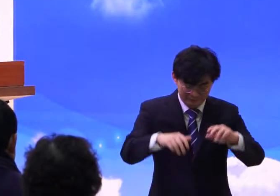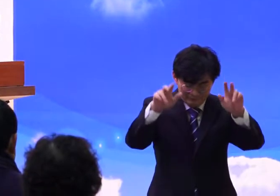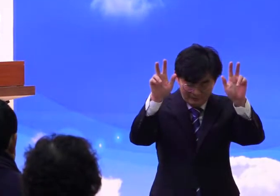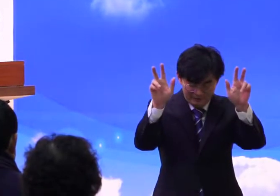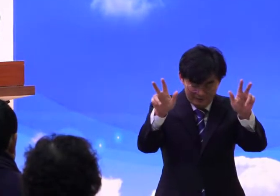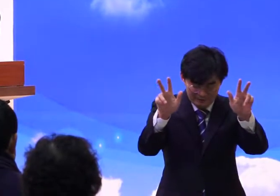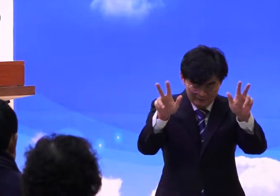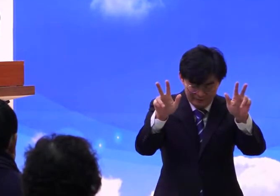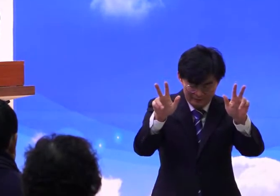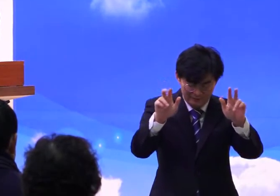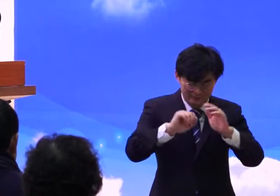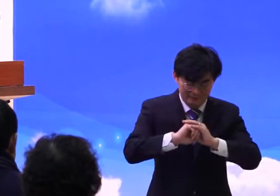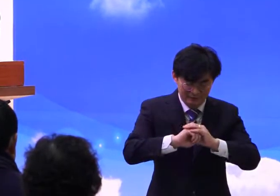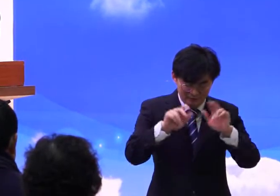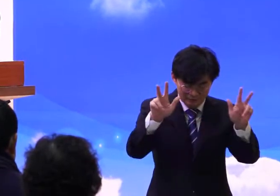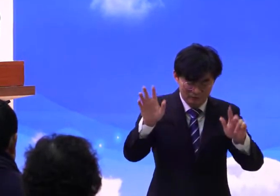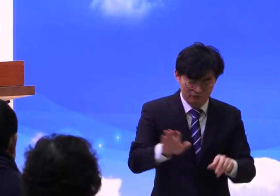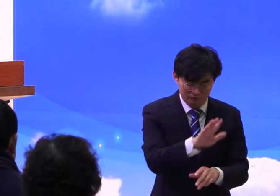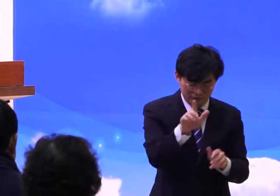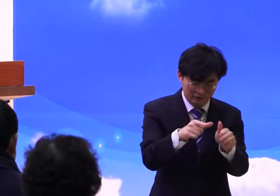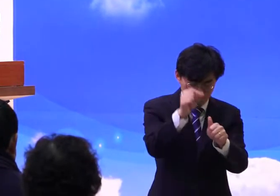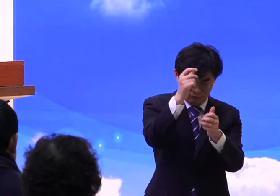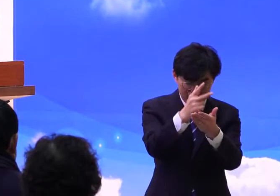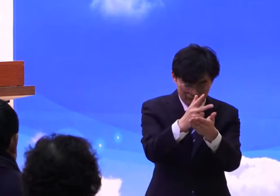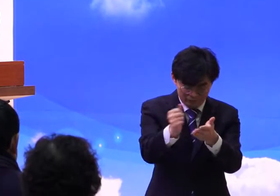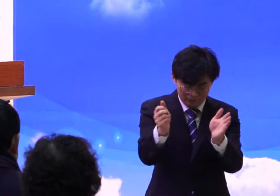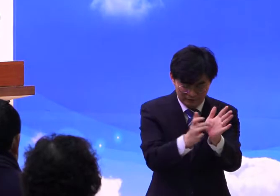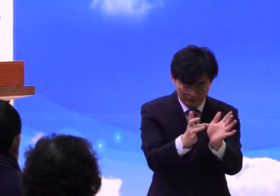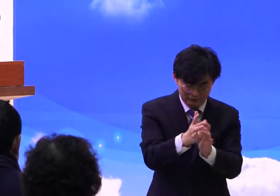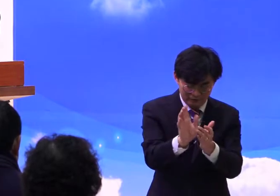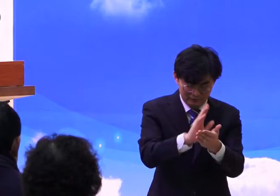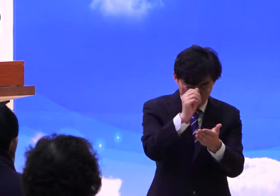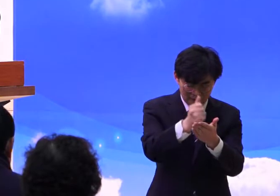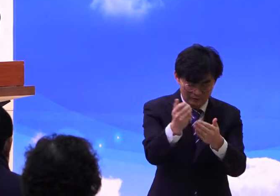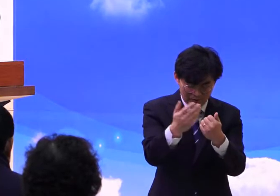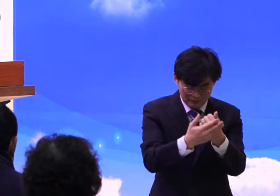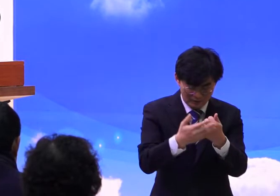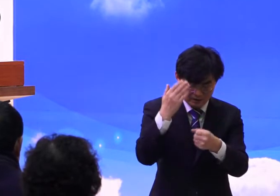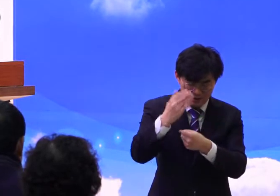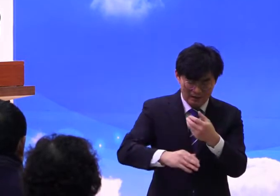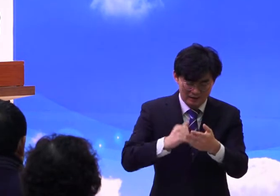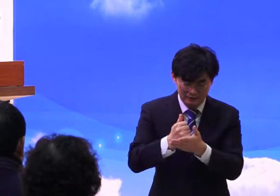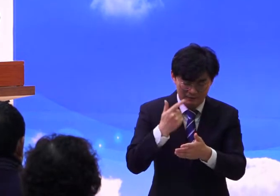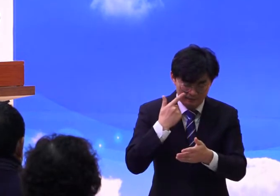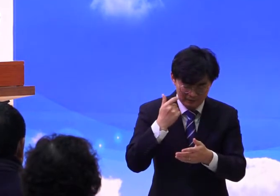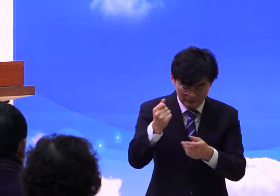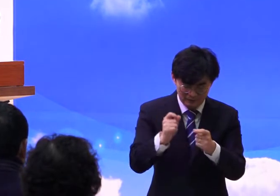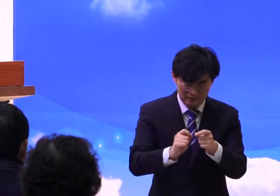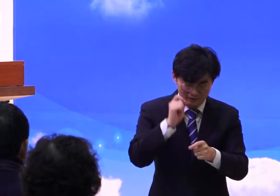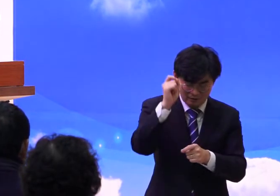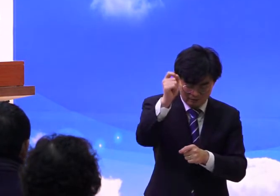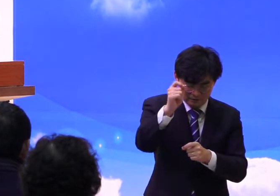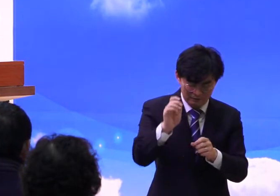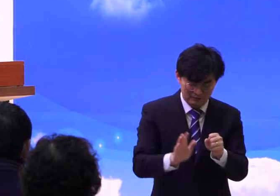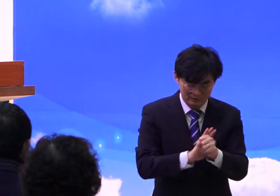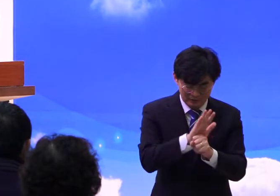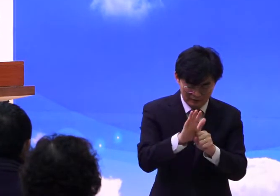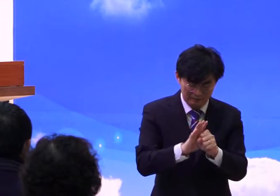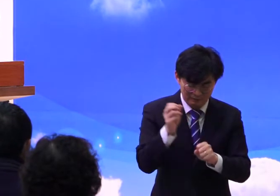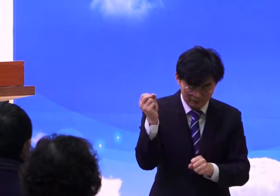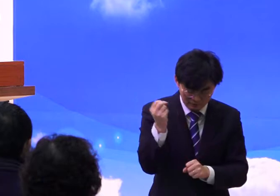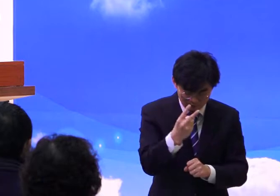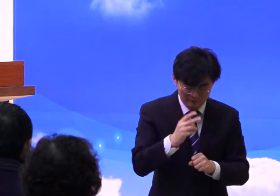이제는 우리 구주 예수 그리스도의 은혜와 하나님 아버지의 영원하신